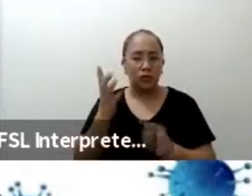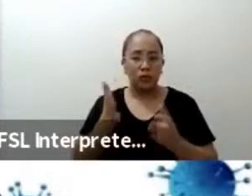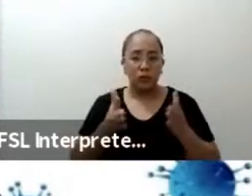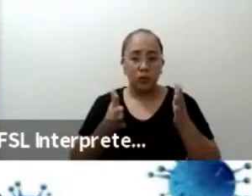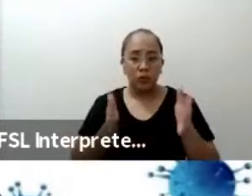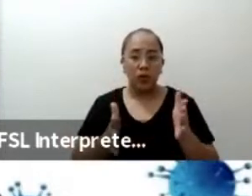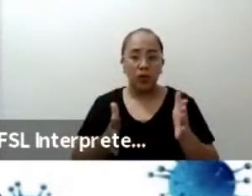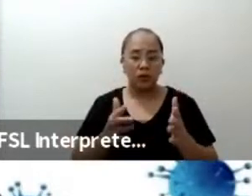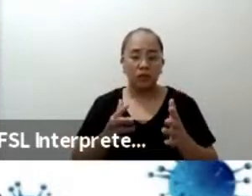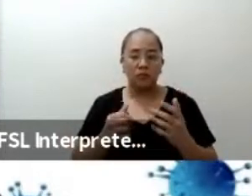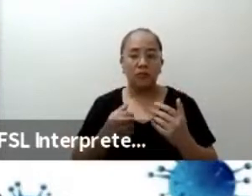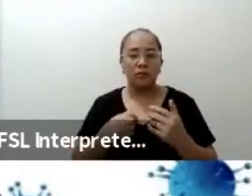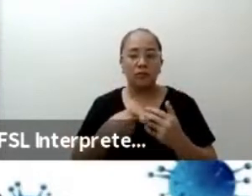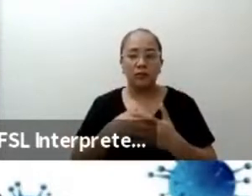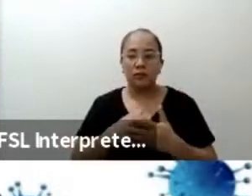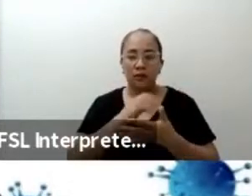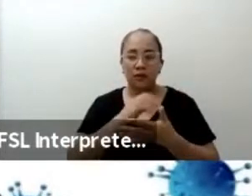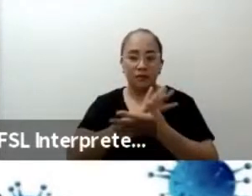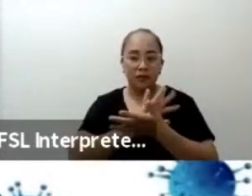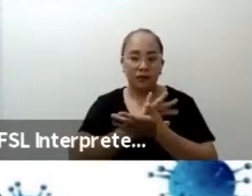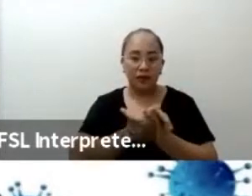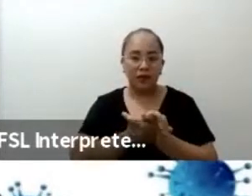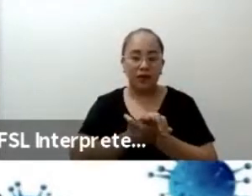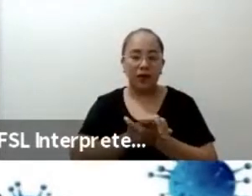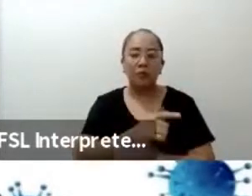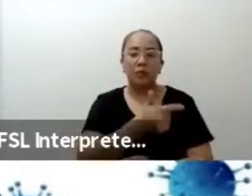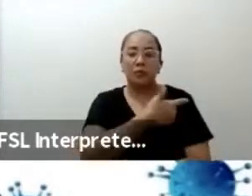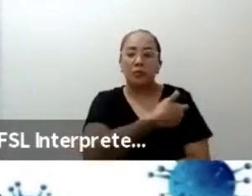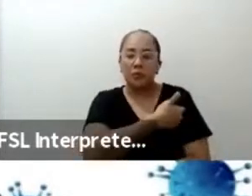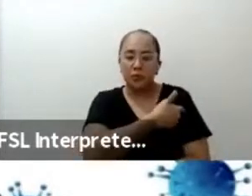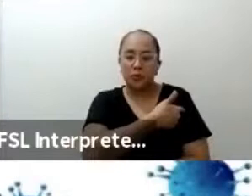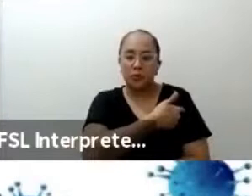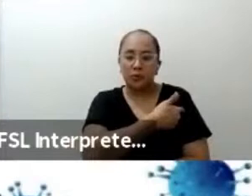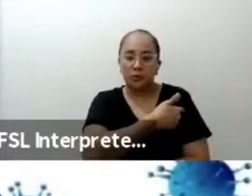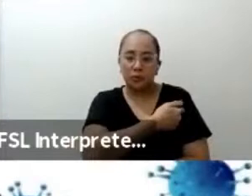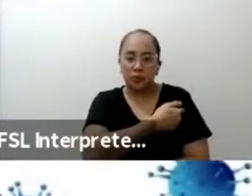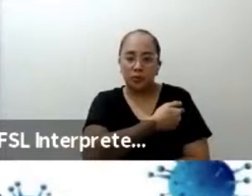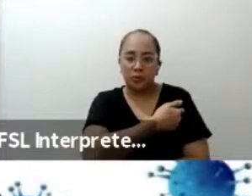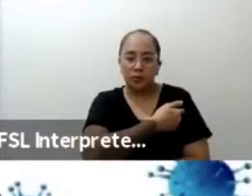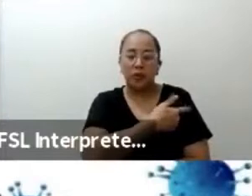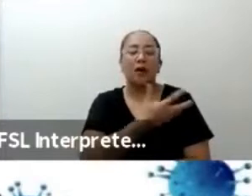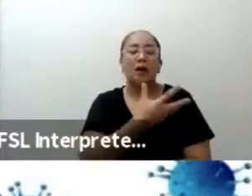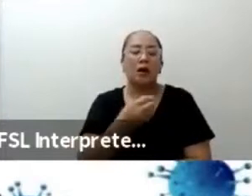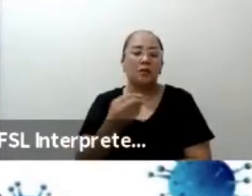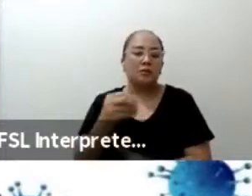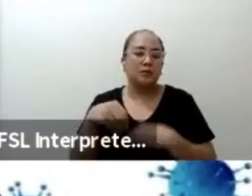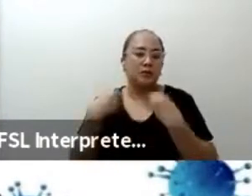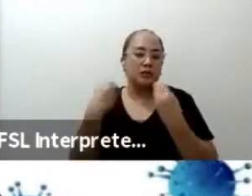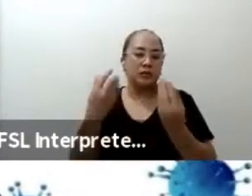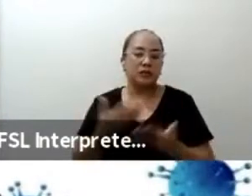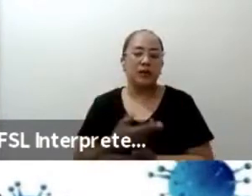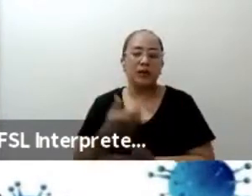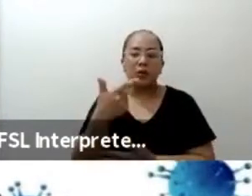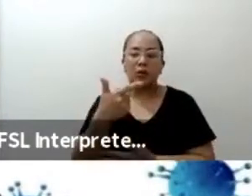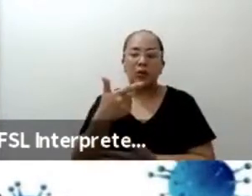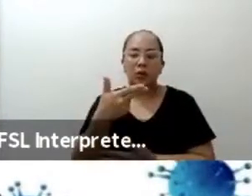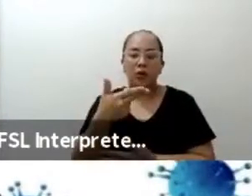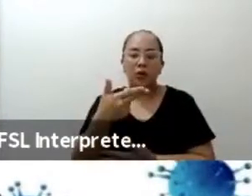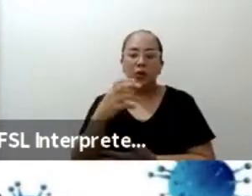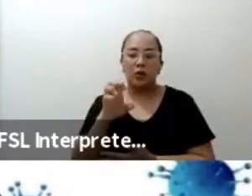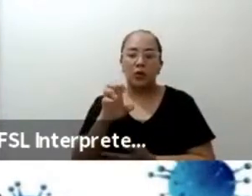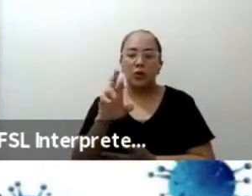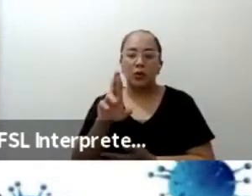this pandemic is magpabakuna tayo para magkaroon tayo ng herd immunity.